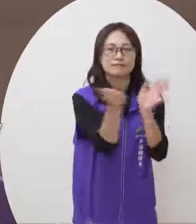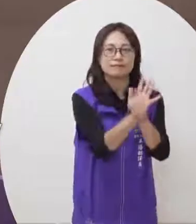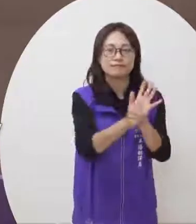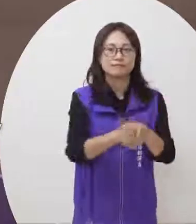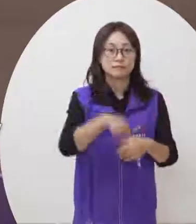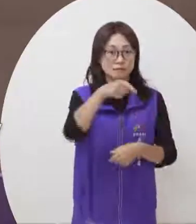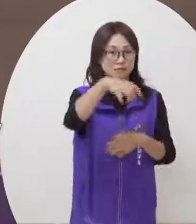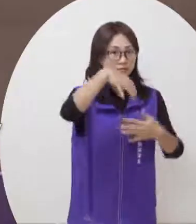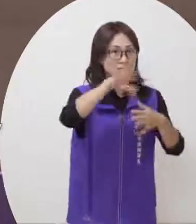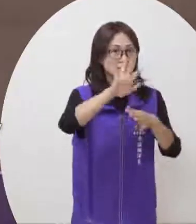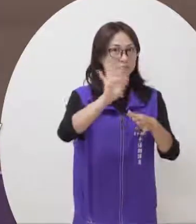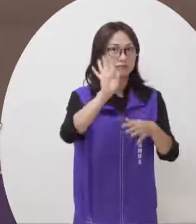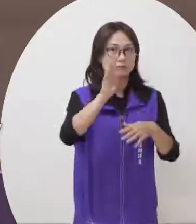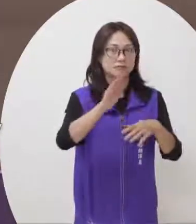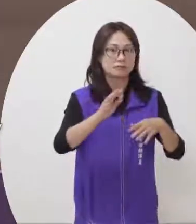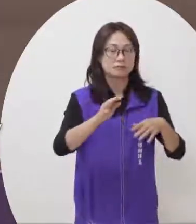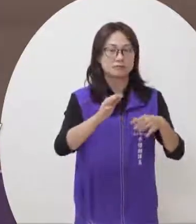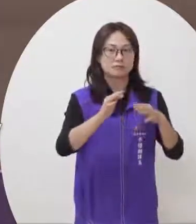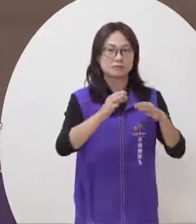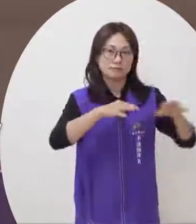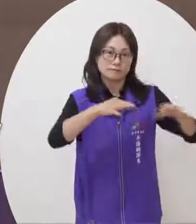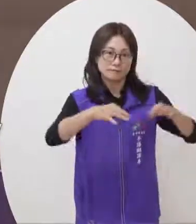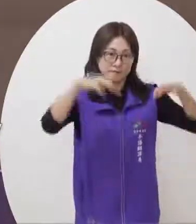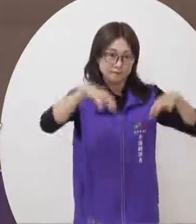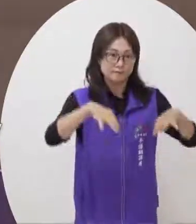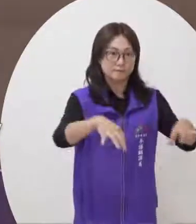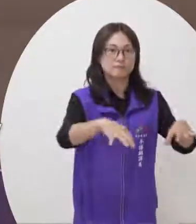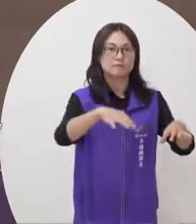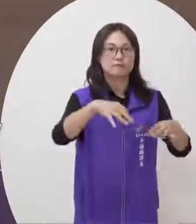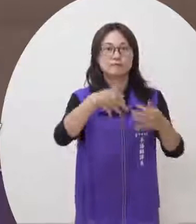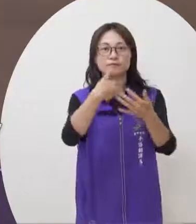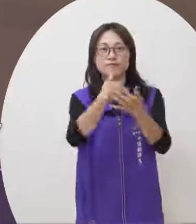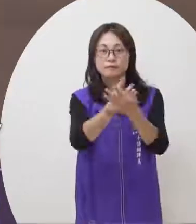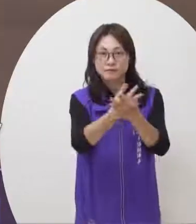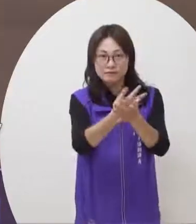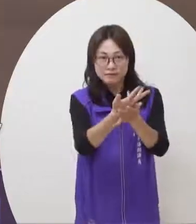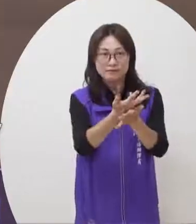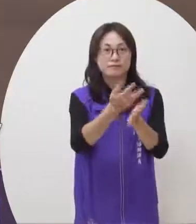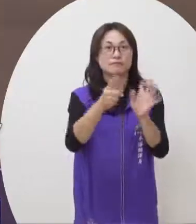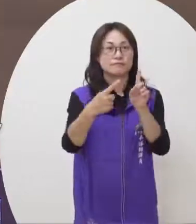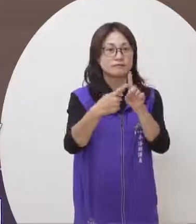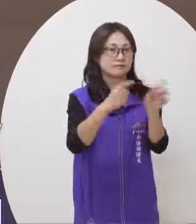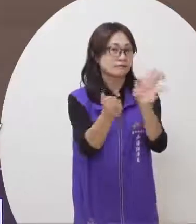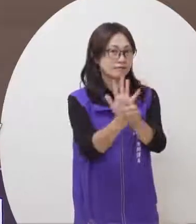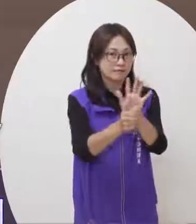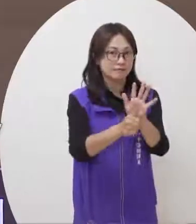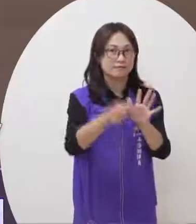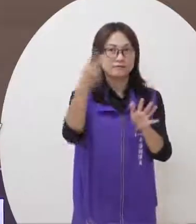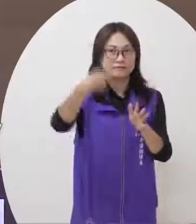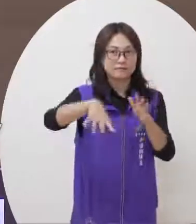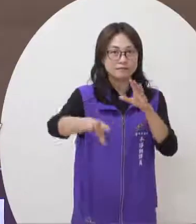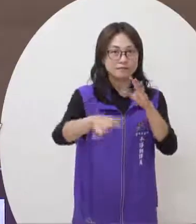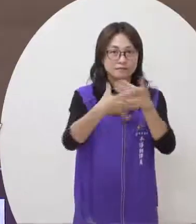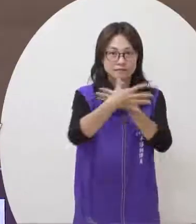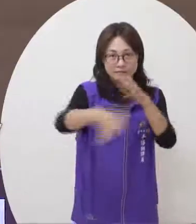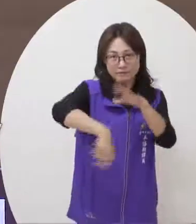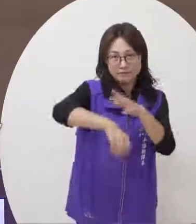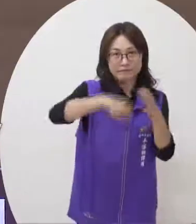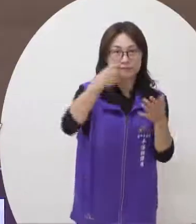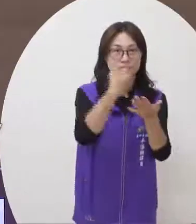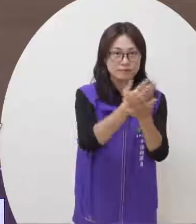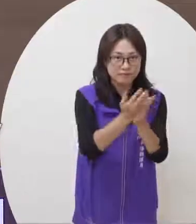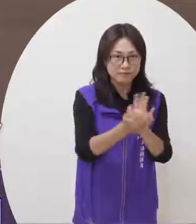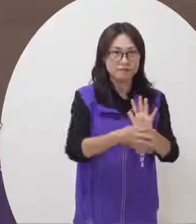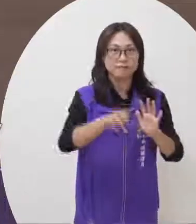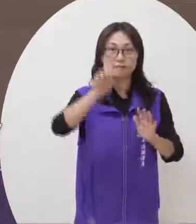市集，还有街头艺人展演哈，那还有刮刮乐抽奖哈，